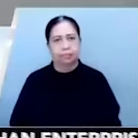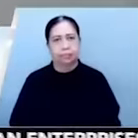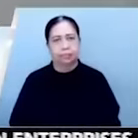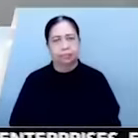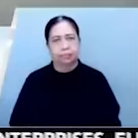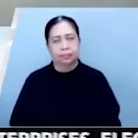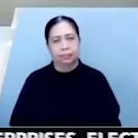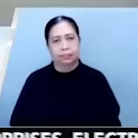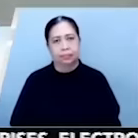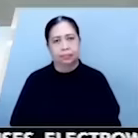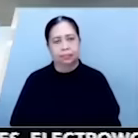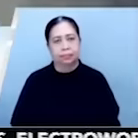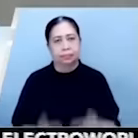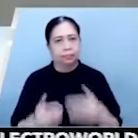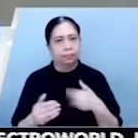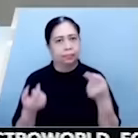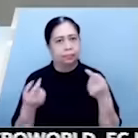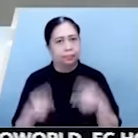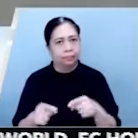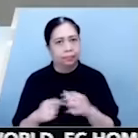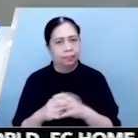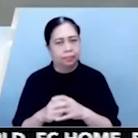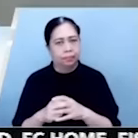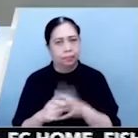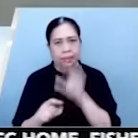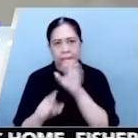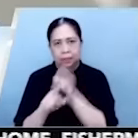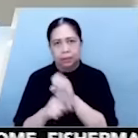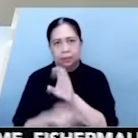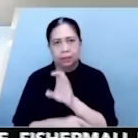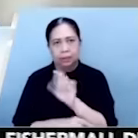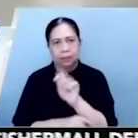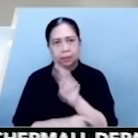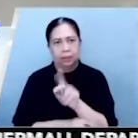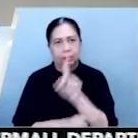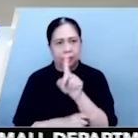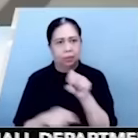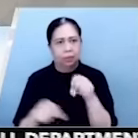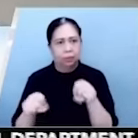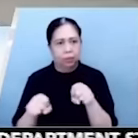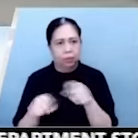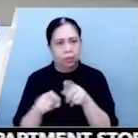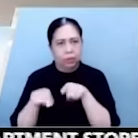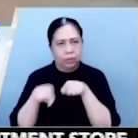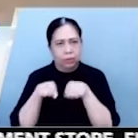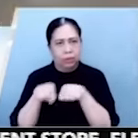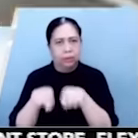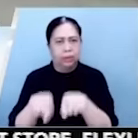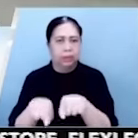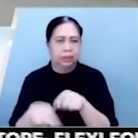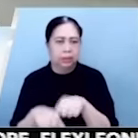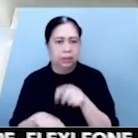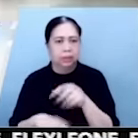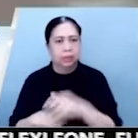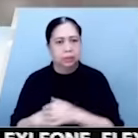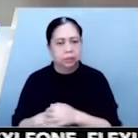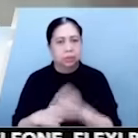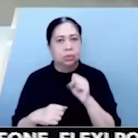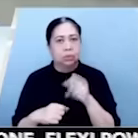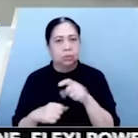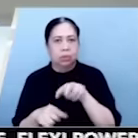Bago ang insidente, nahagipa sa CCTV na isang motor ang nakagitgita ng motor ng biktima kaya siya